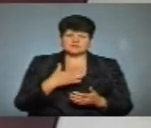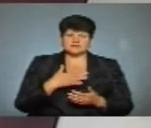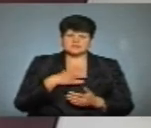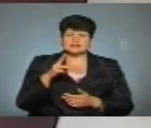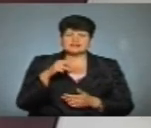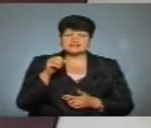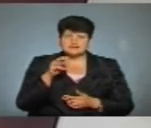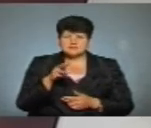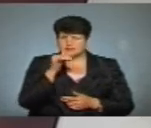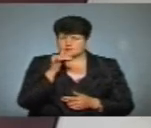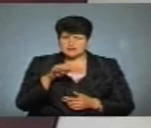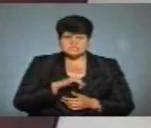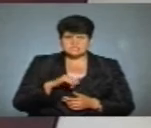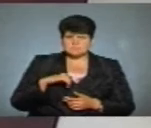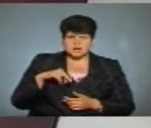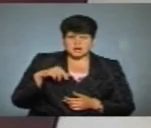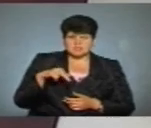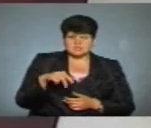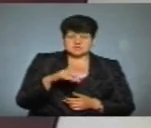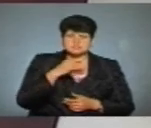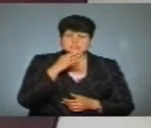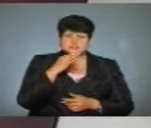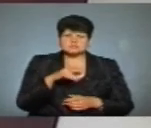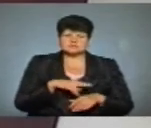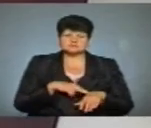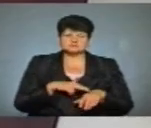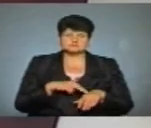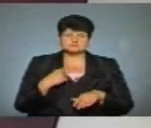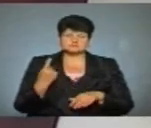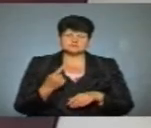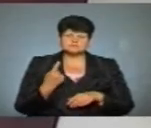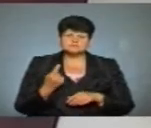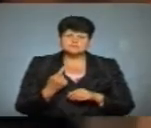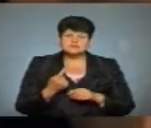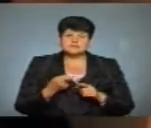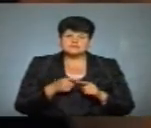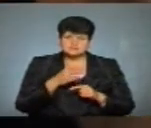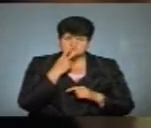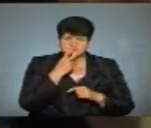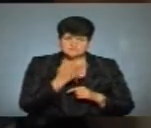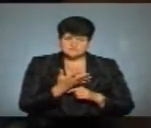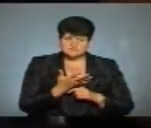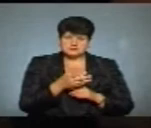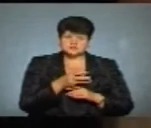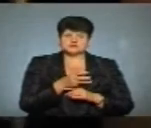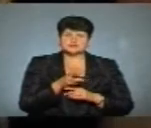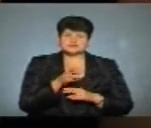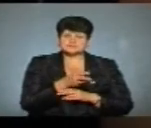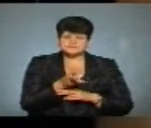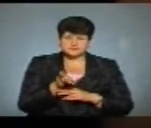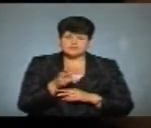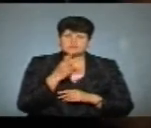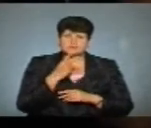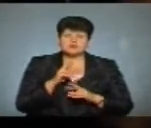не могла йти сама, розповіла речниця пожежно-рятувальної служби області Ірина Крупа. На цих кадрах з оперативної зйомки рятувальників ви